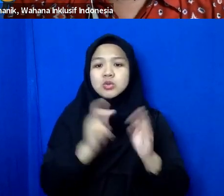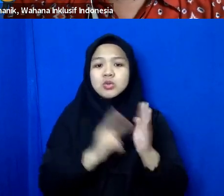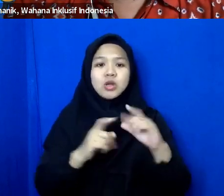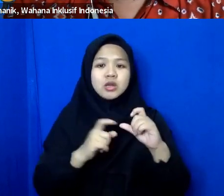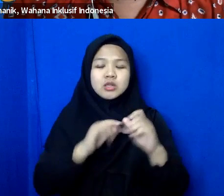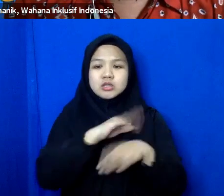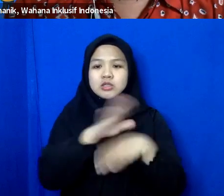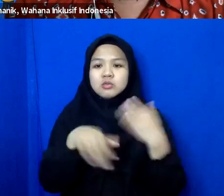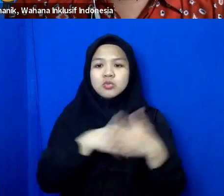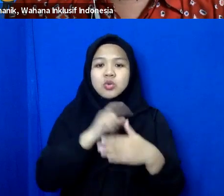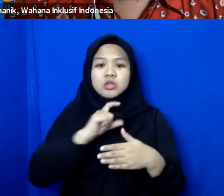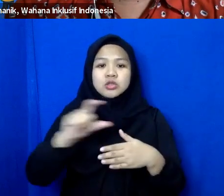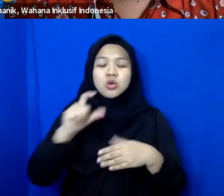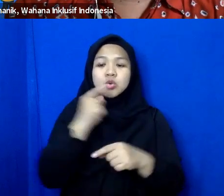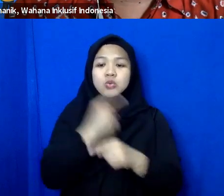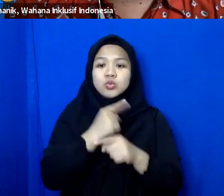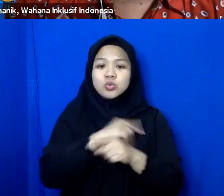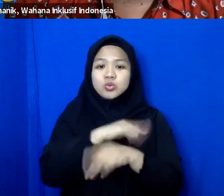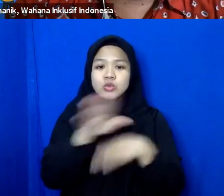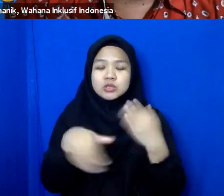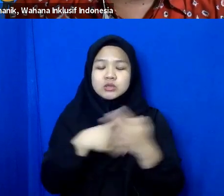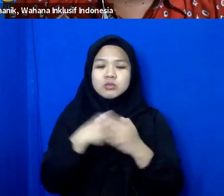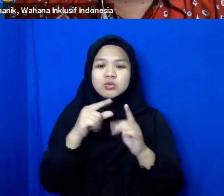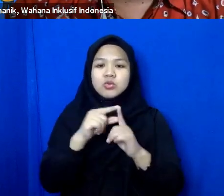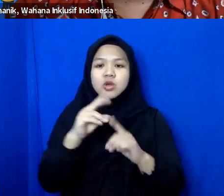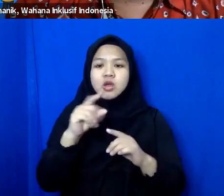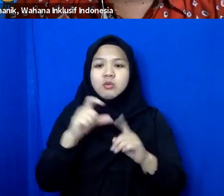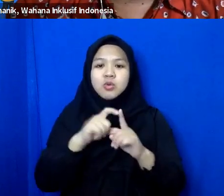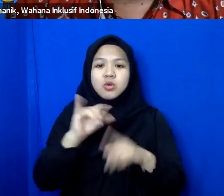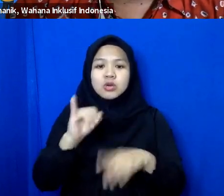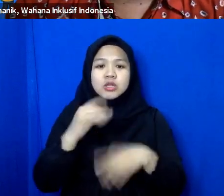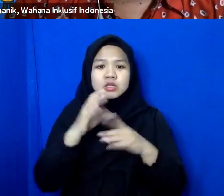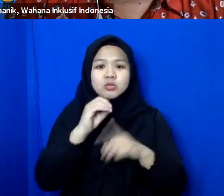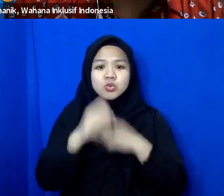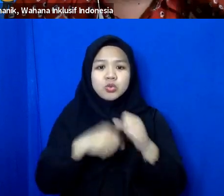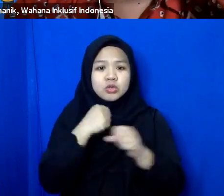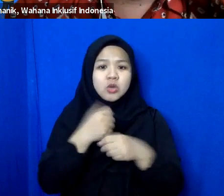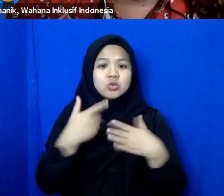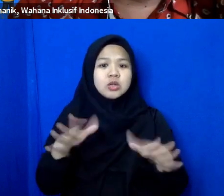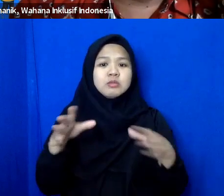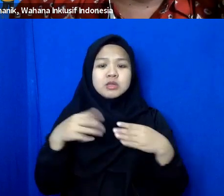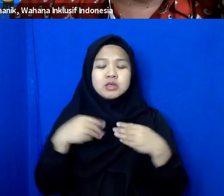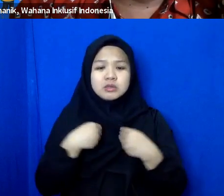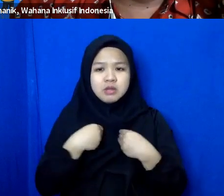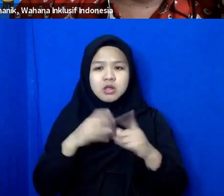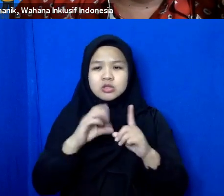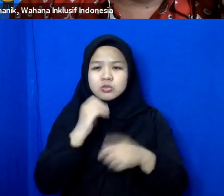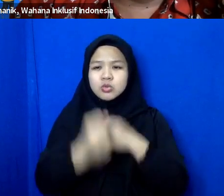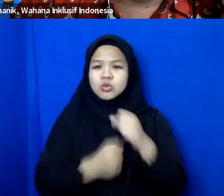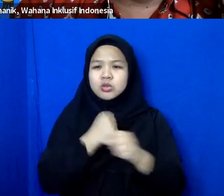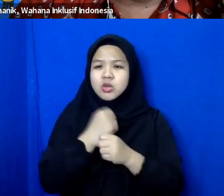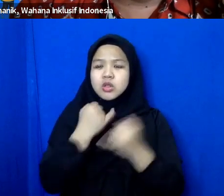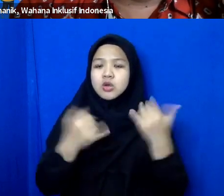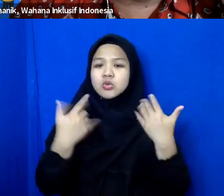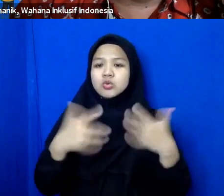semua calon guru semua Prodi sudah 10 tahun untuk menerima sebuah tahun terakhir sudah menerima